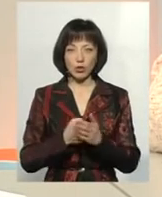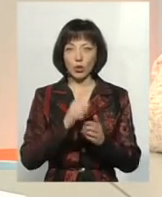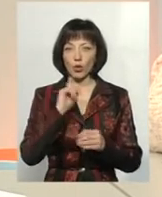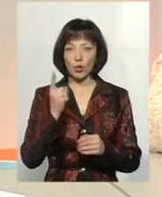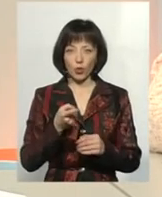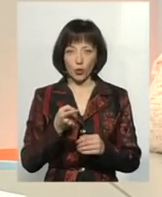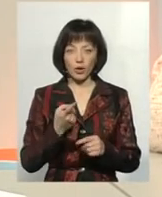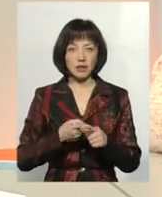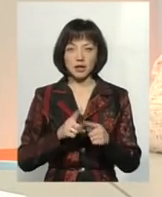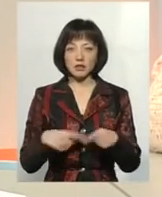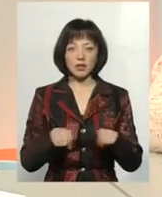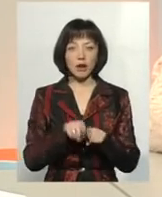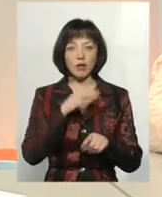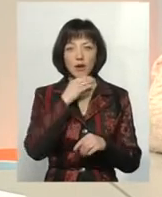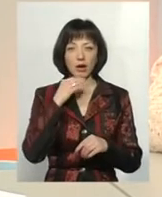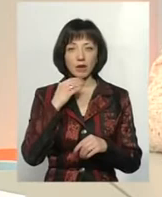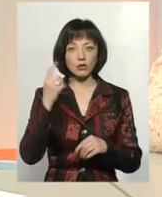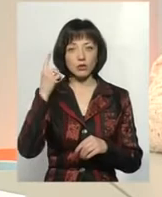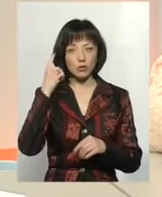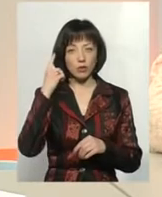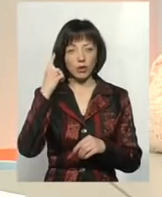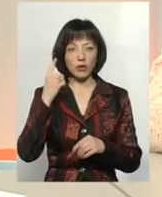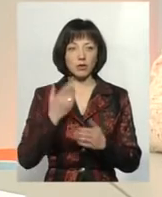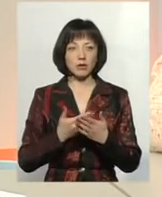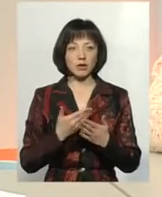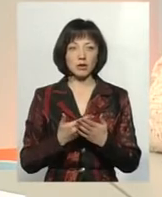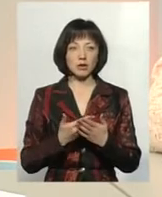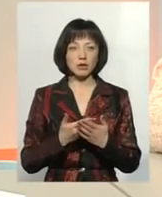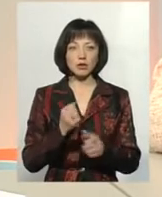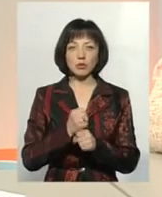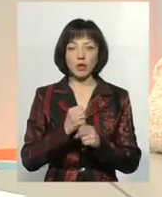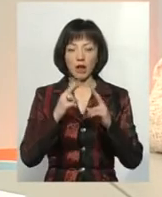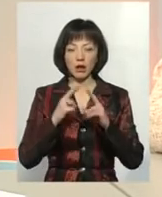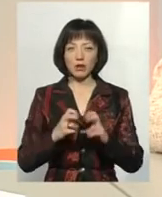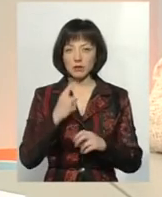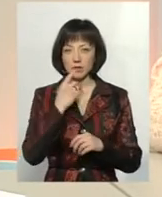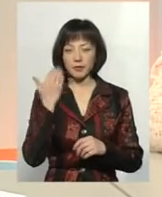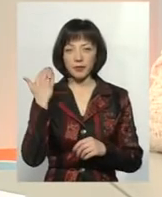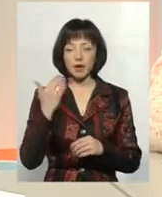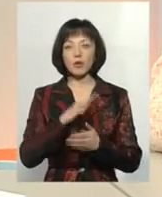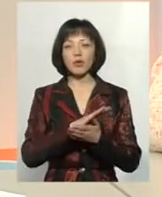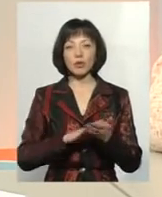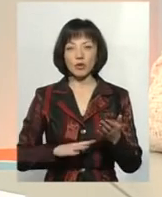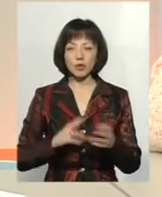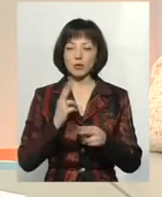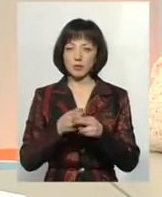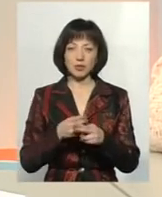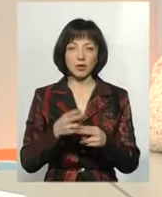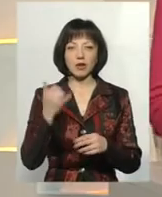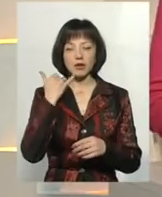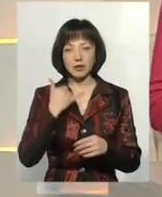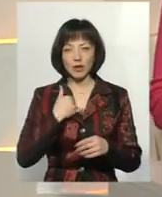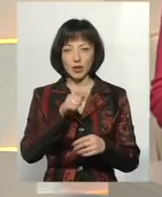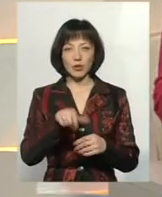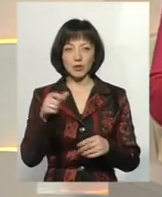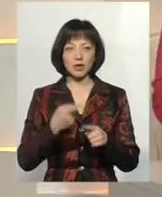року. Тобто це не так багато, і це, я думаю, ми от якраз зробили аналізи недавно, нещодавно. Пані Ірино, ми продовжуємо, я перепрошую, нас активні